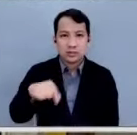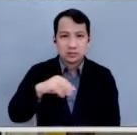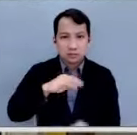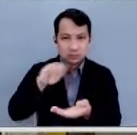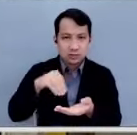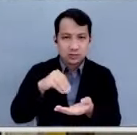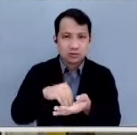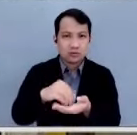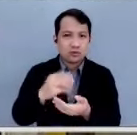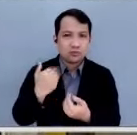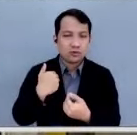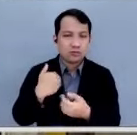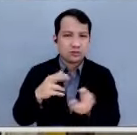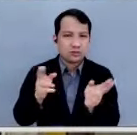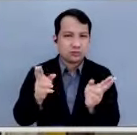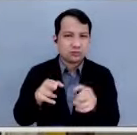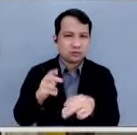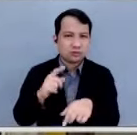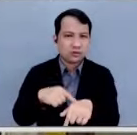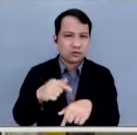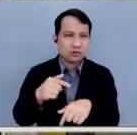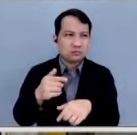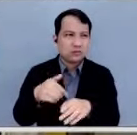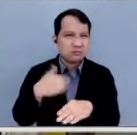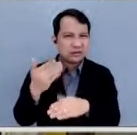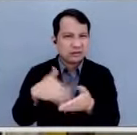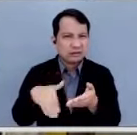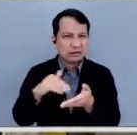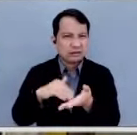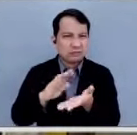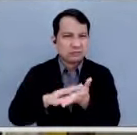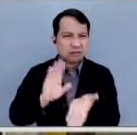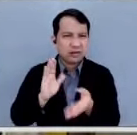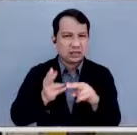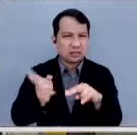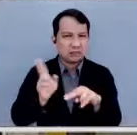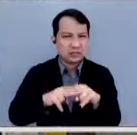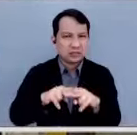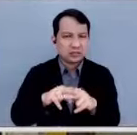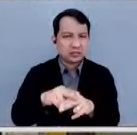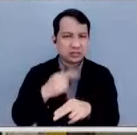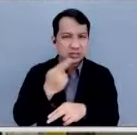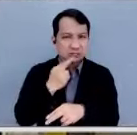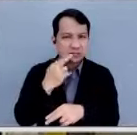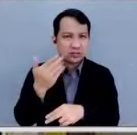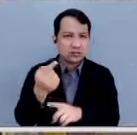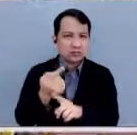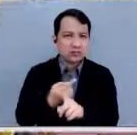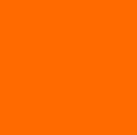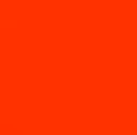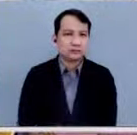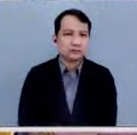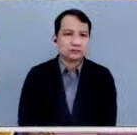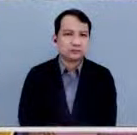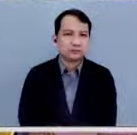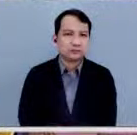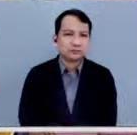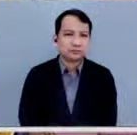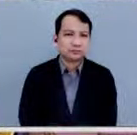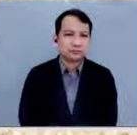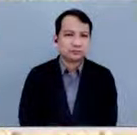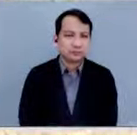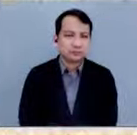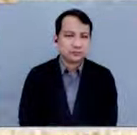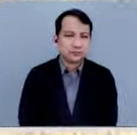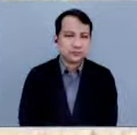baka panandalian lang ito at muling magtaas o magmahal ulit ang presyo ng bigas sa mga susunod na buwan. Base sa monitoring ng